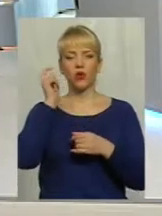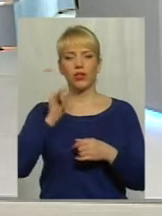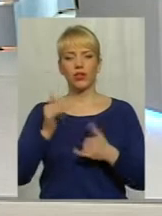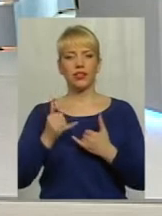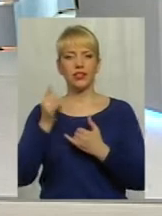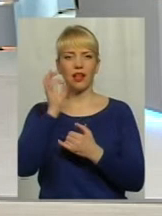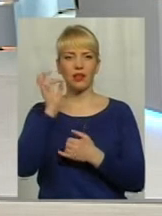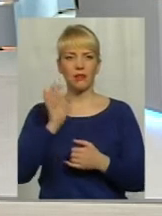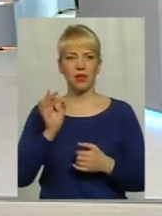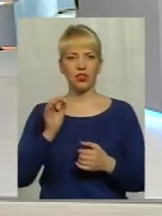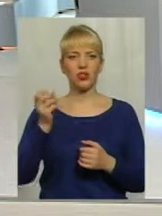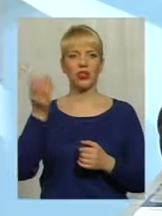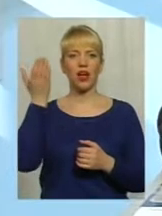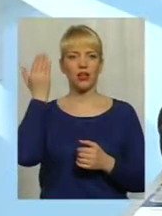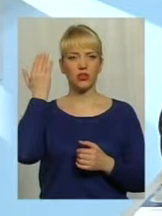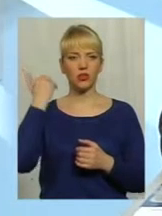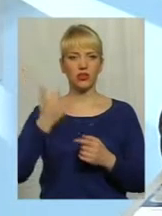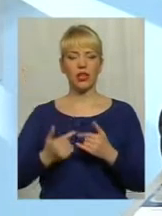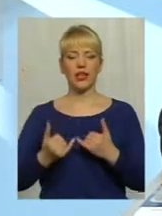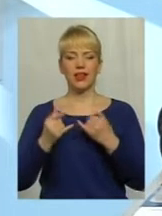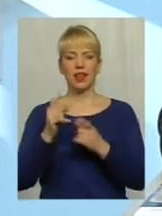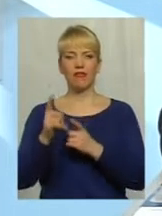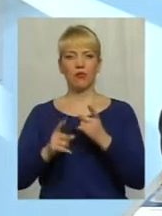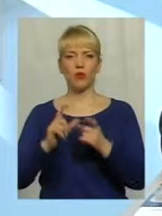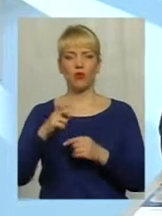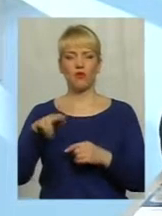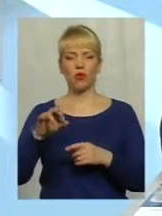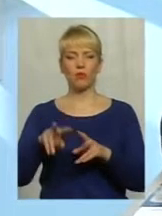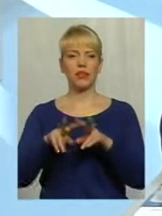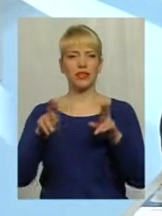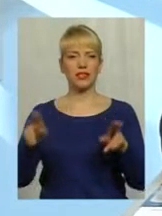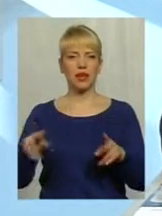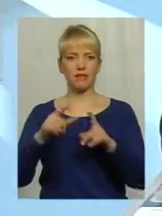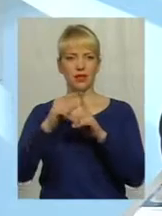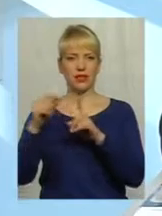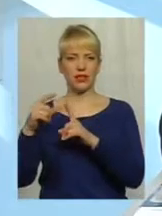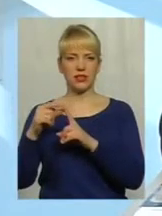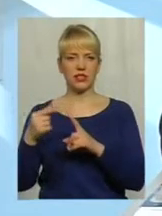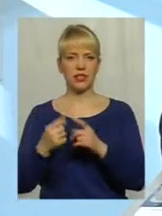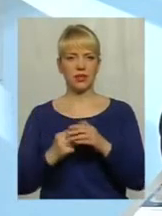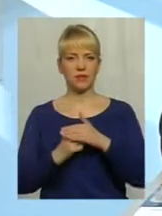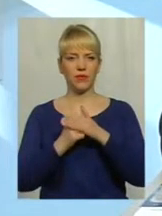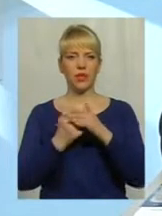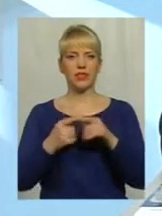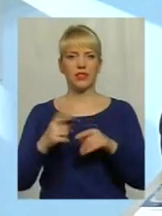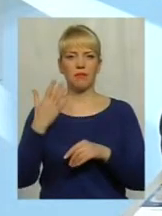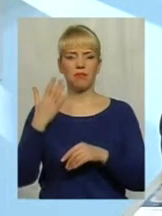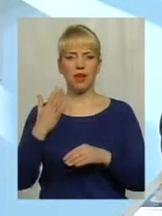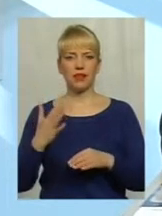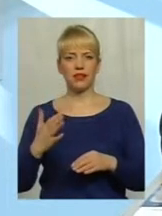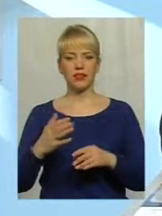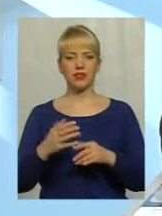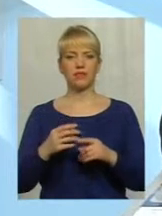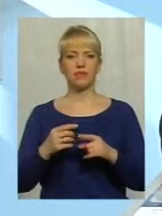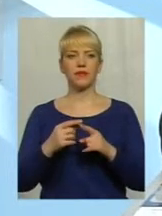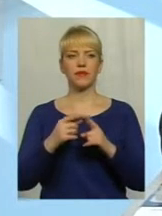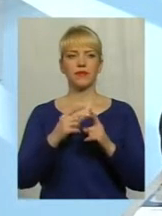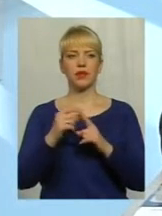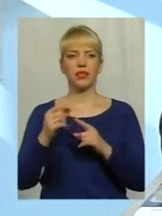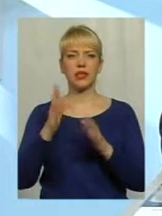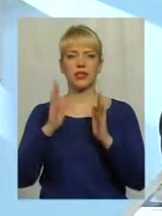реформованої Європи – ті самі істини. Це п'ять таких принципів ми виділяємо. Це тільки